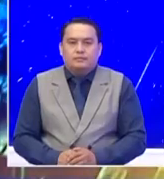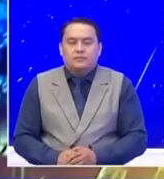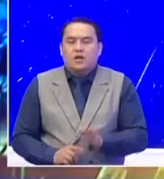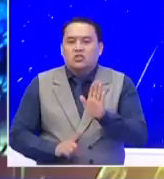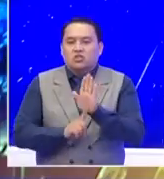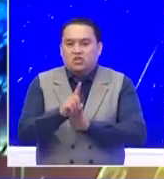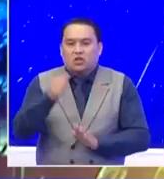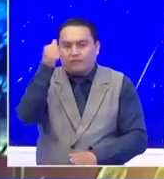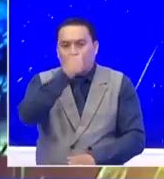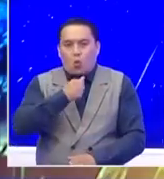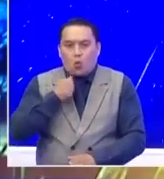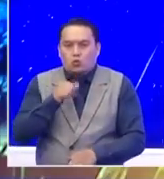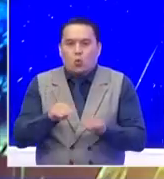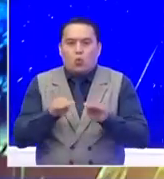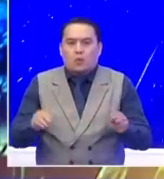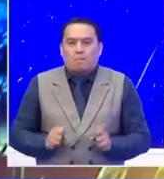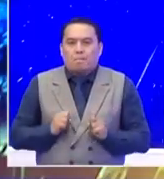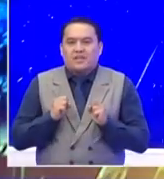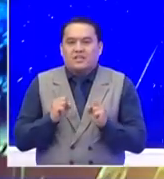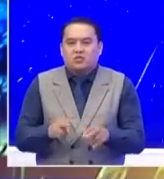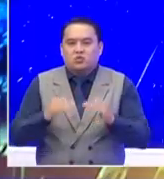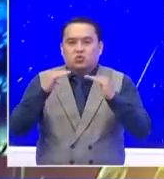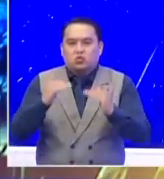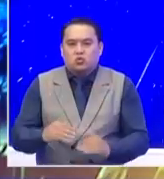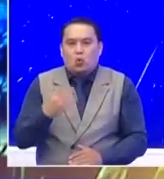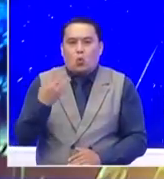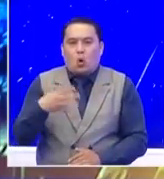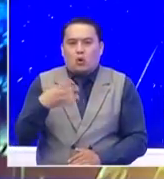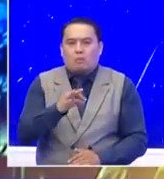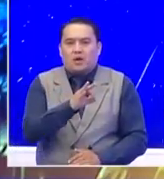С начала года уровень преступности в Казахстане снизился почти на